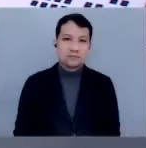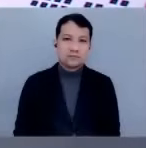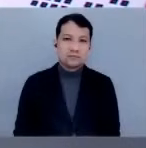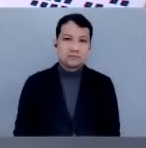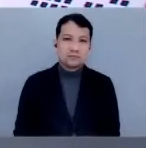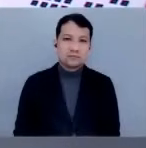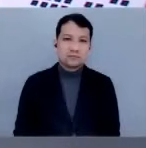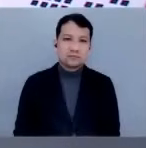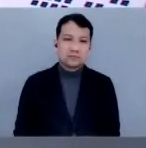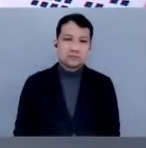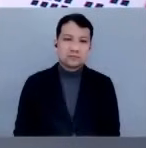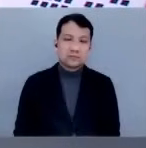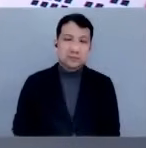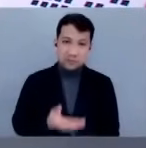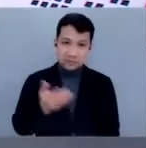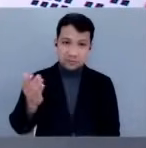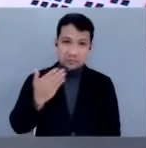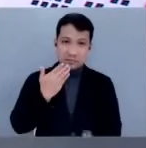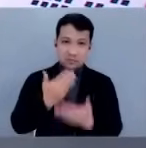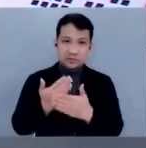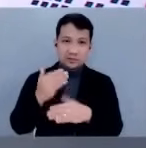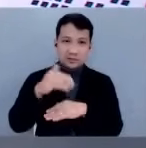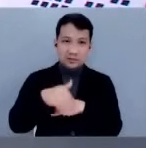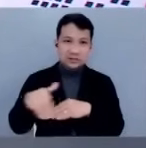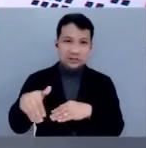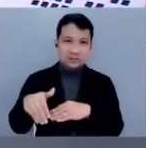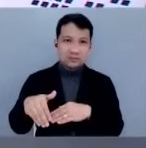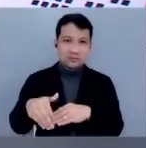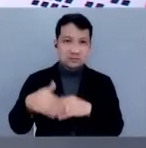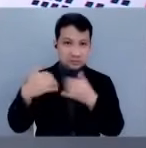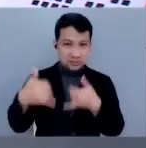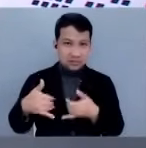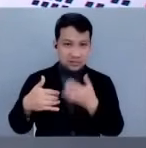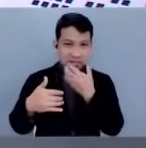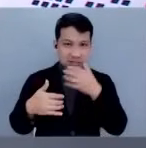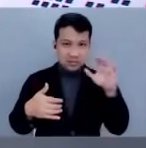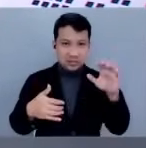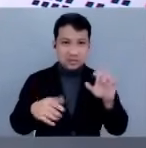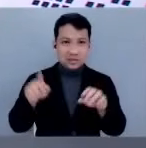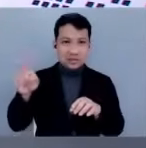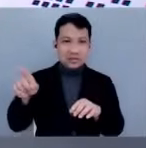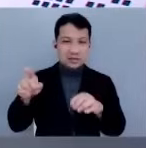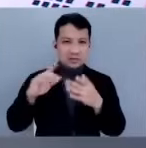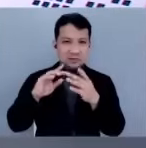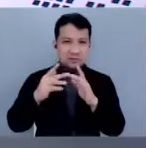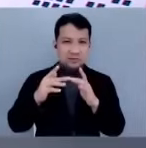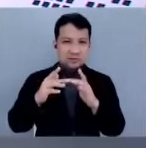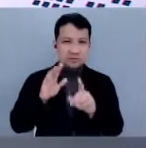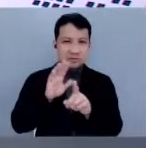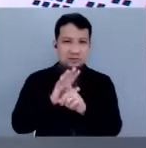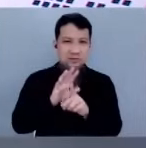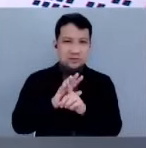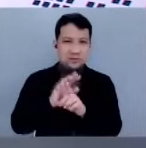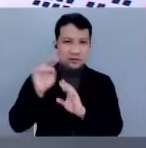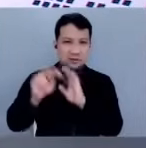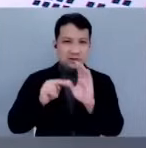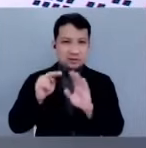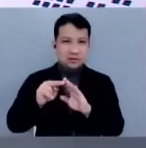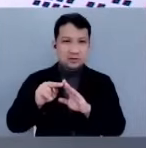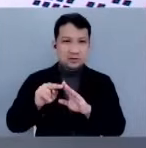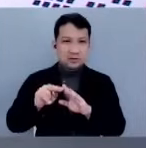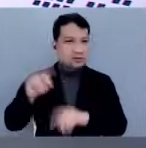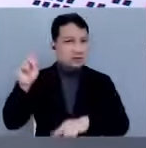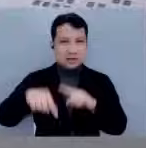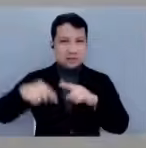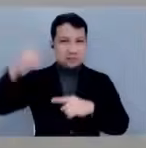Yeah. Para naman sa ating pabaong pampagood night, laban pa ba kayo sa init? Hoy, ang isang netizen viral sa video niyang ayaw